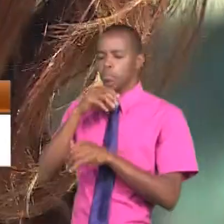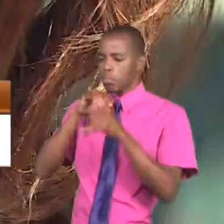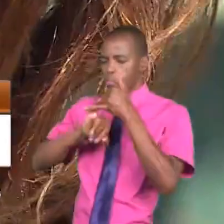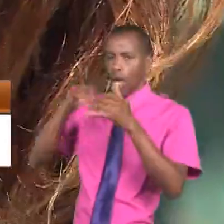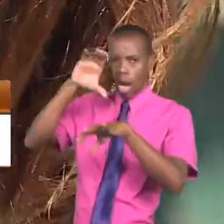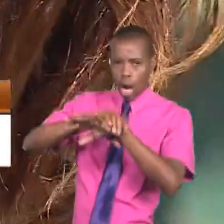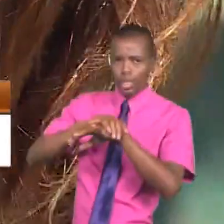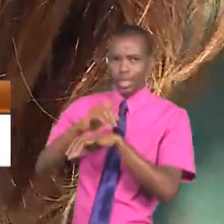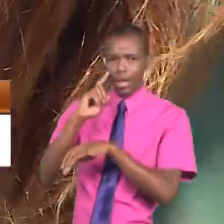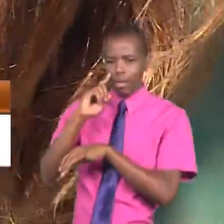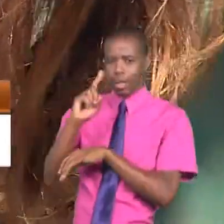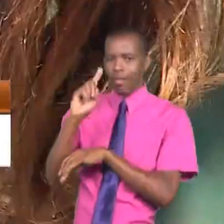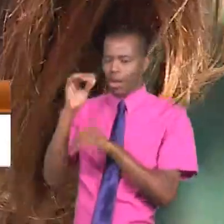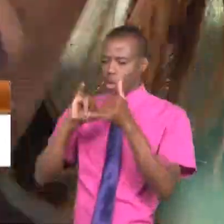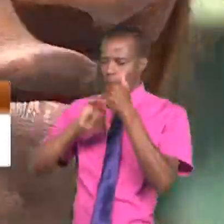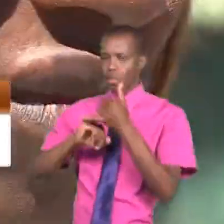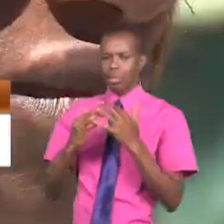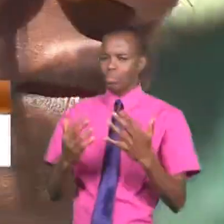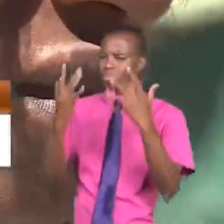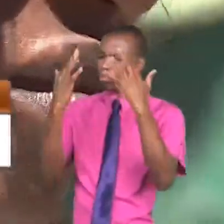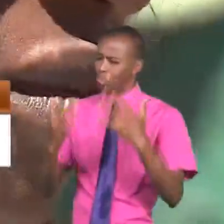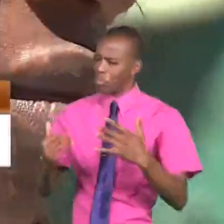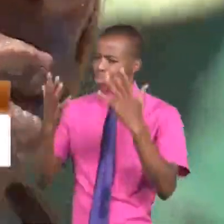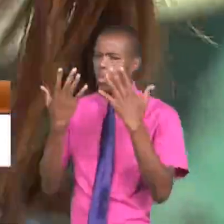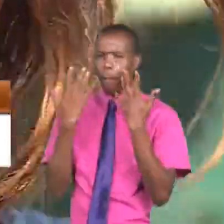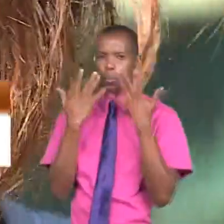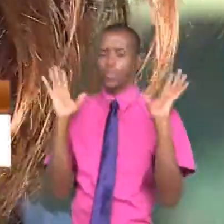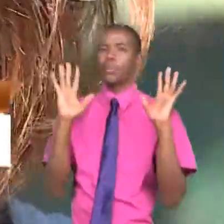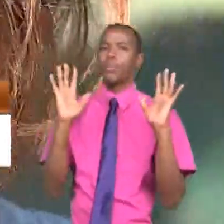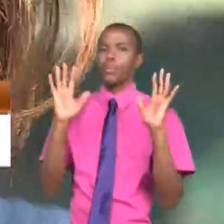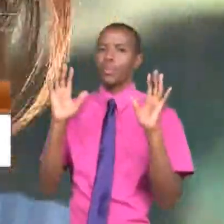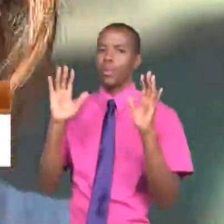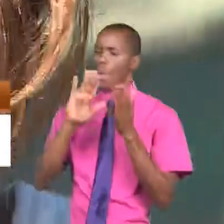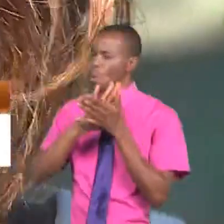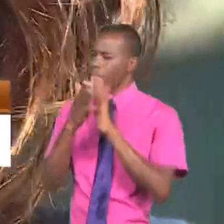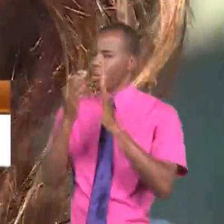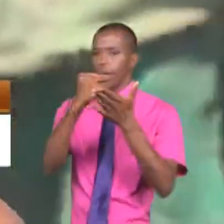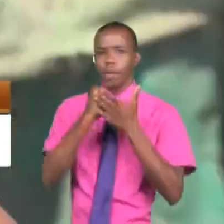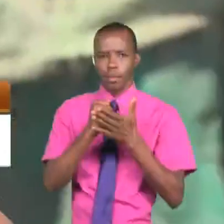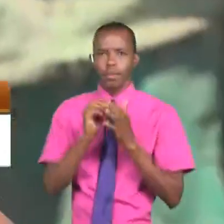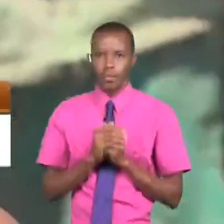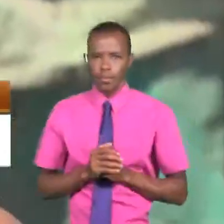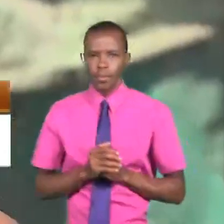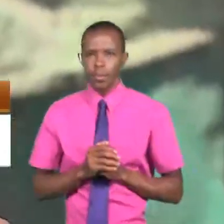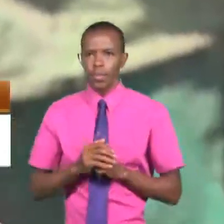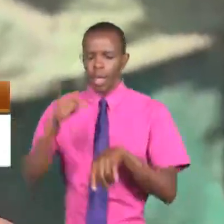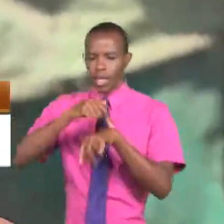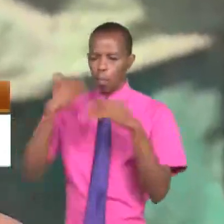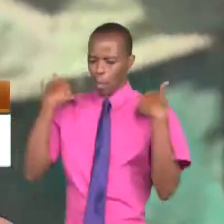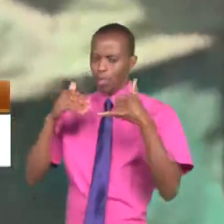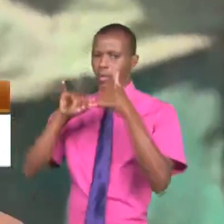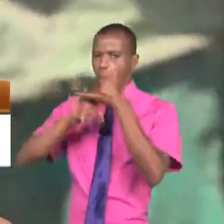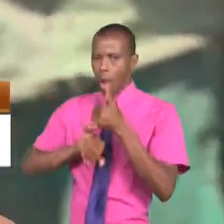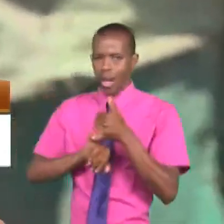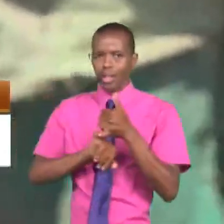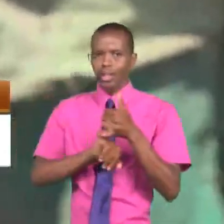alishuhudia mumeo wa kwanza akiteketea kila kipande cha mwili ndani ya moto bila usaidizi wowote. Mimi yote nilikuwa married, sikuwa